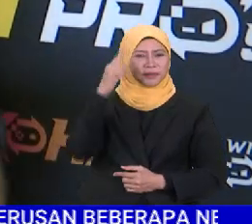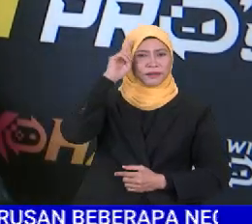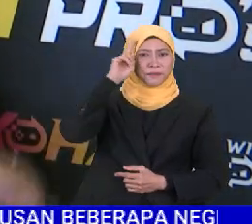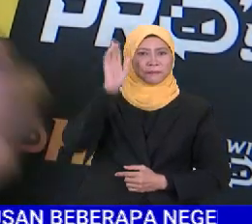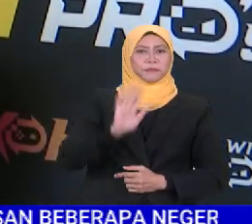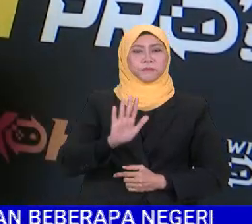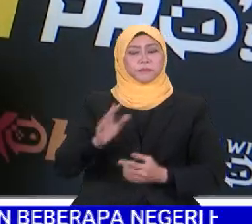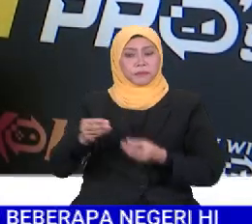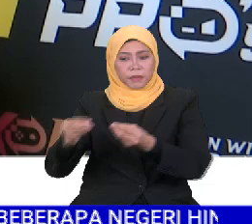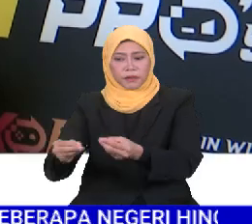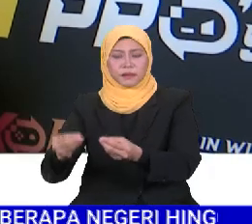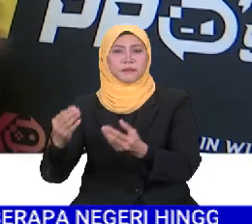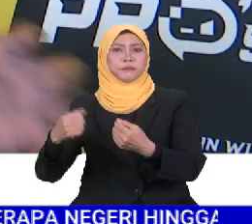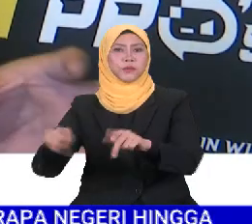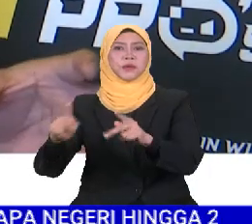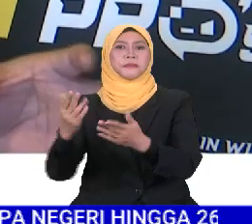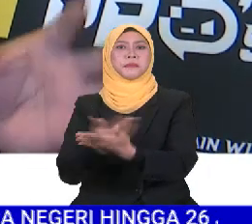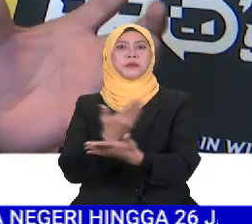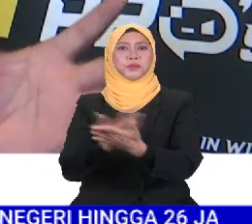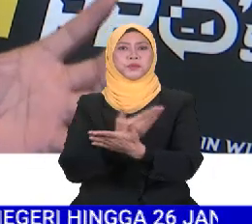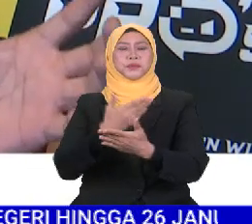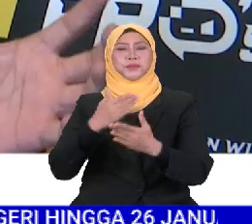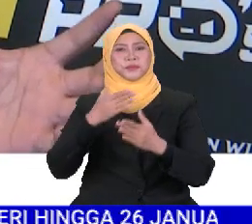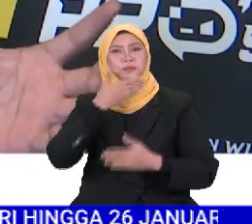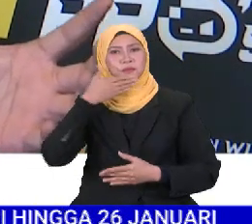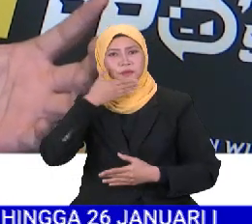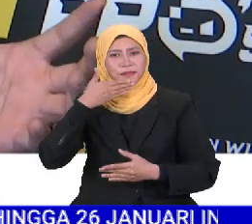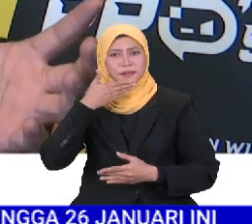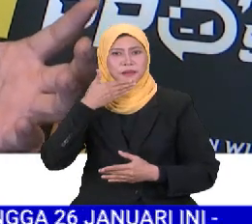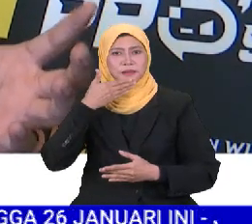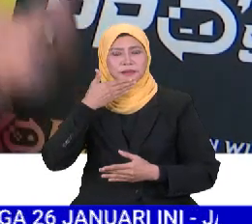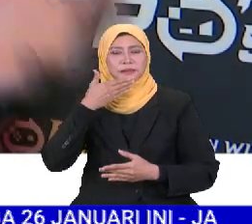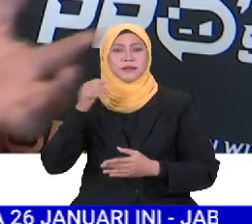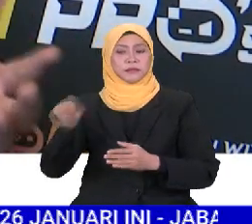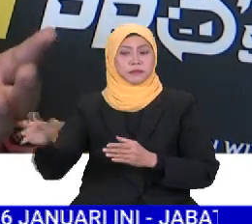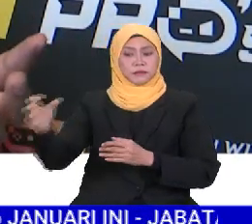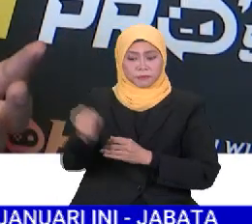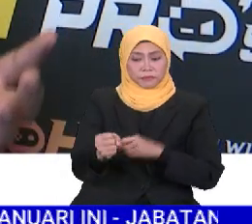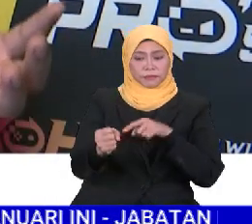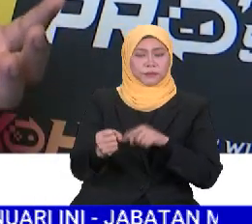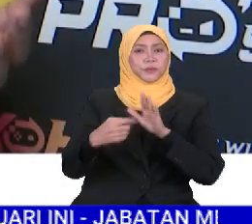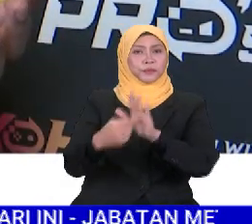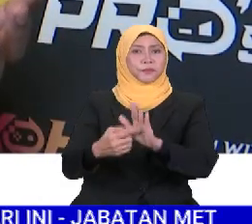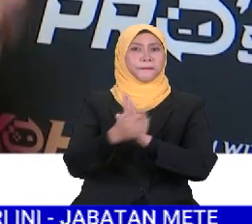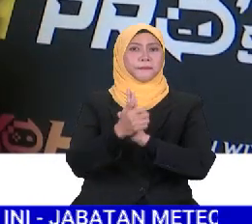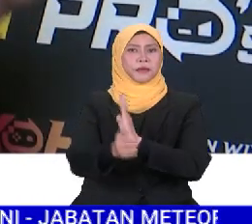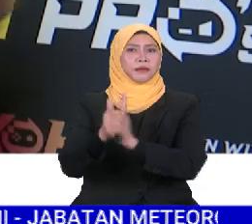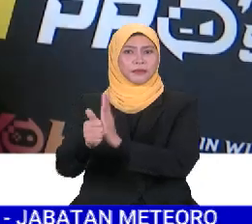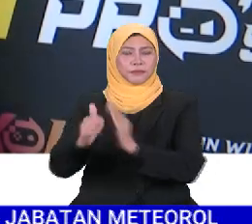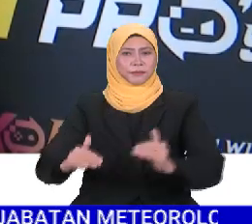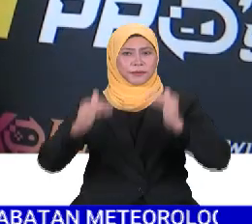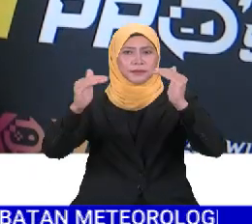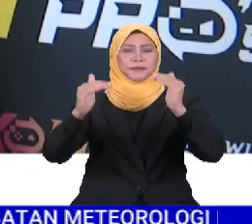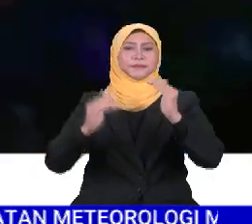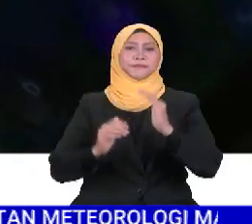bagi peluang pada anak-anak muda untuk menunjuk pakai mereka di peringkat